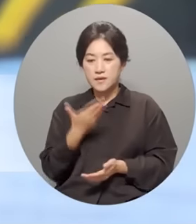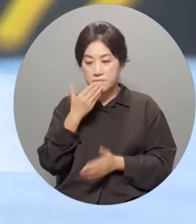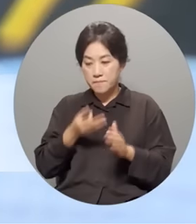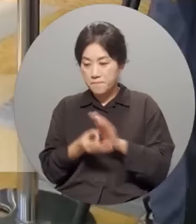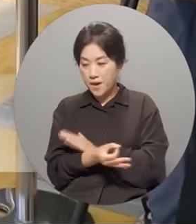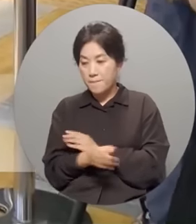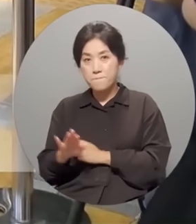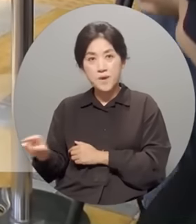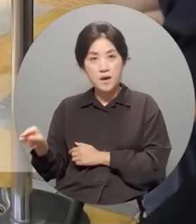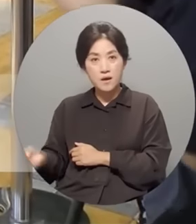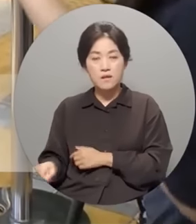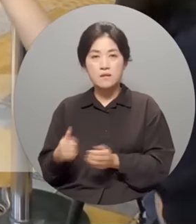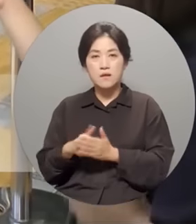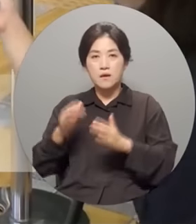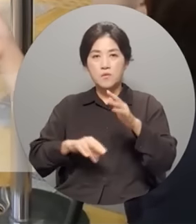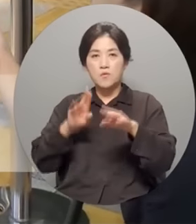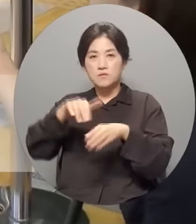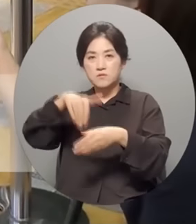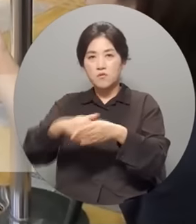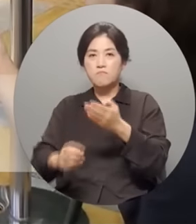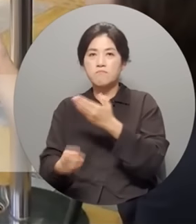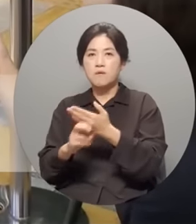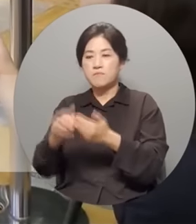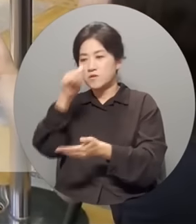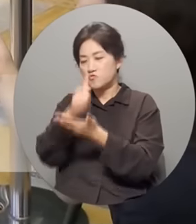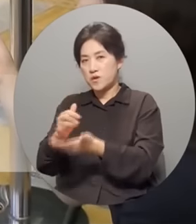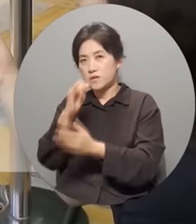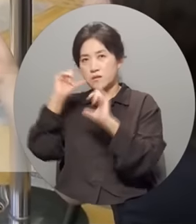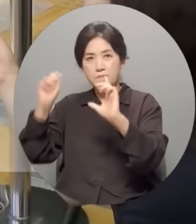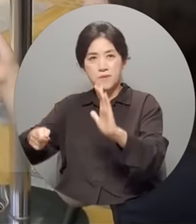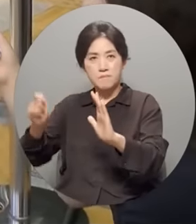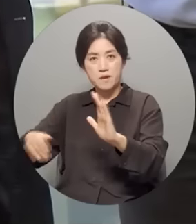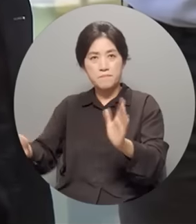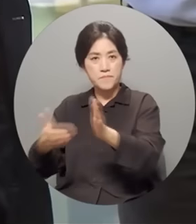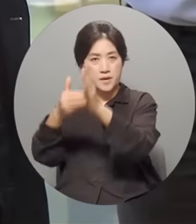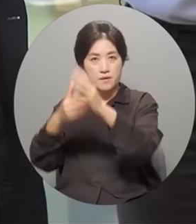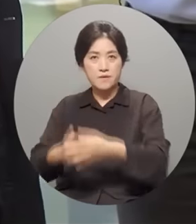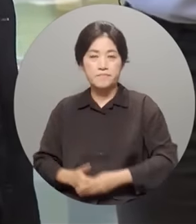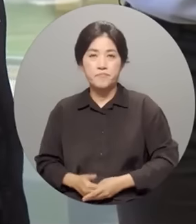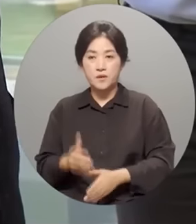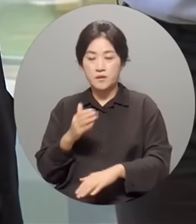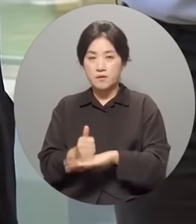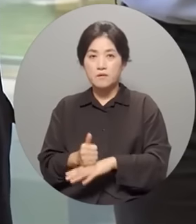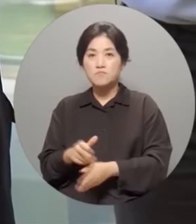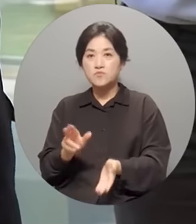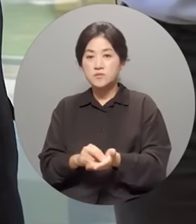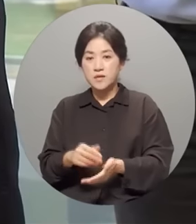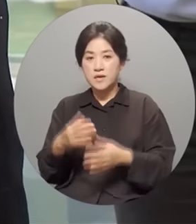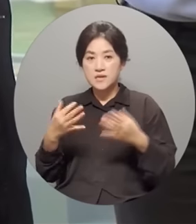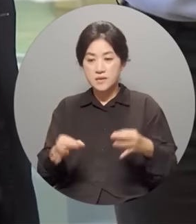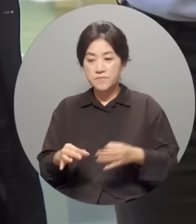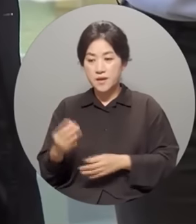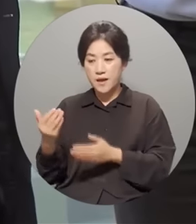수행비서 배 씨는 이미 공직선거법 위반으로 유죄 판결을 받았습니다. 결국